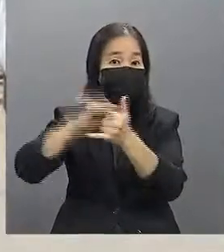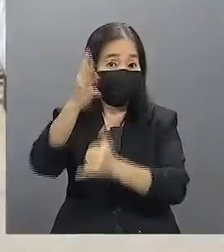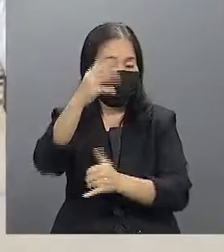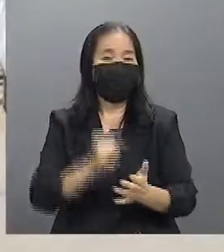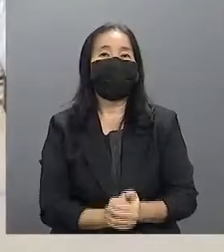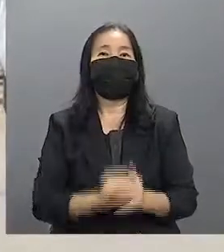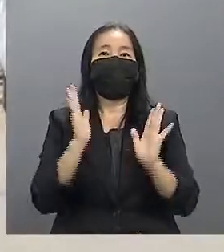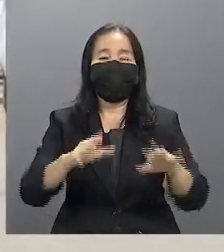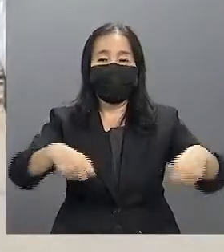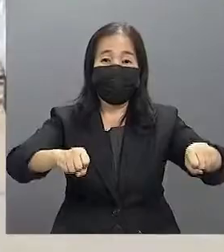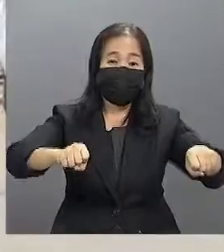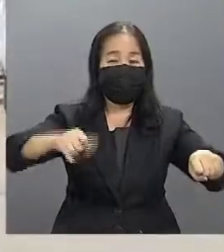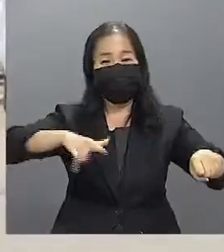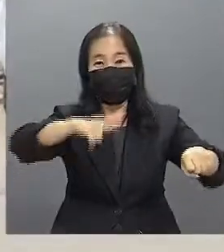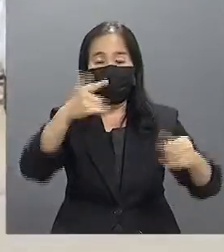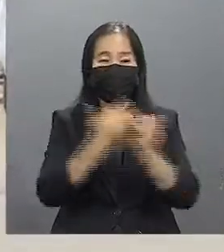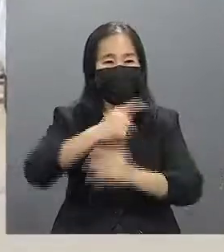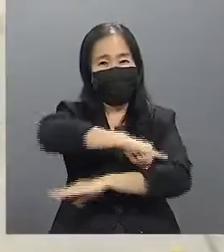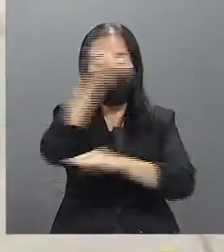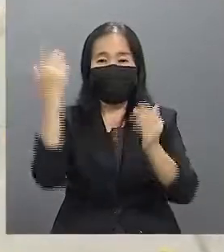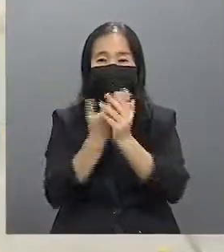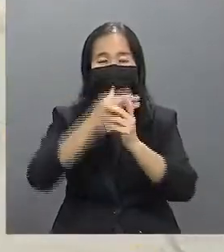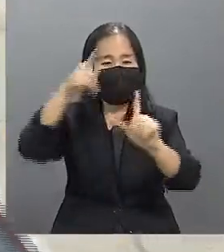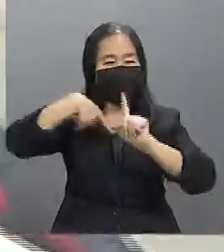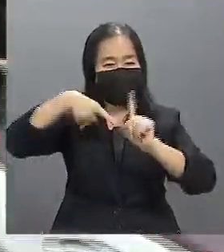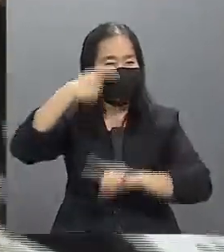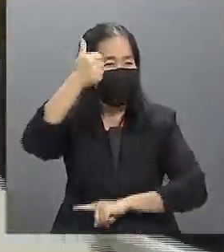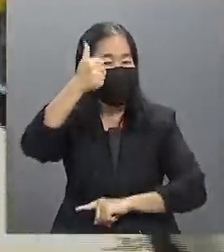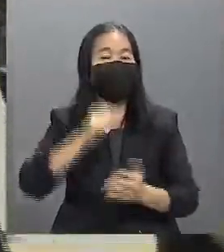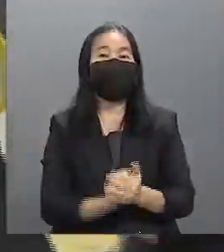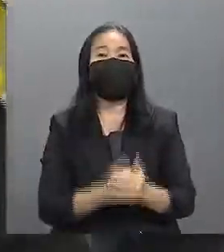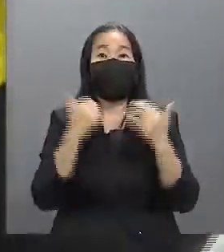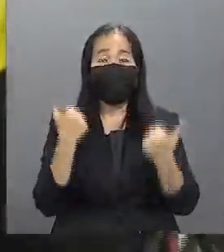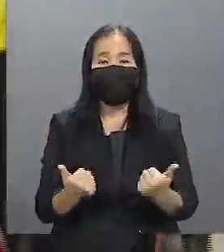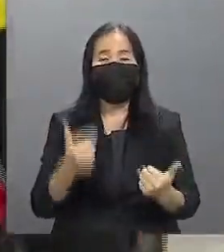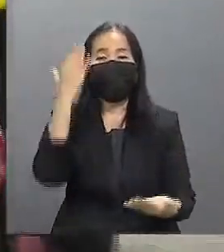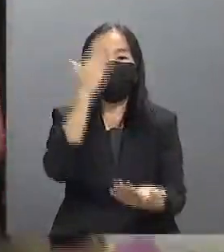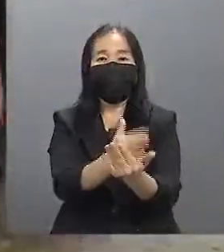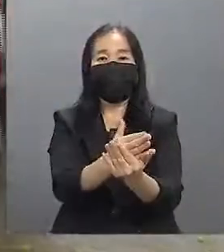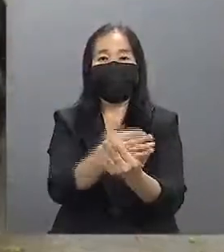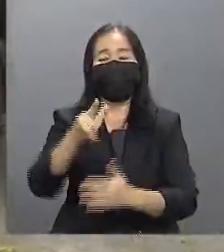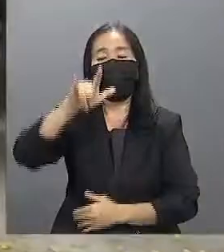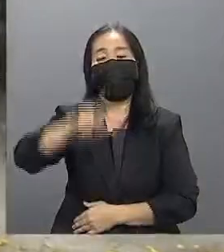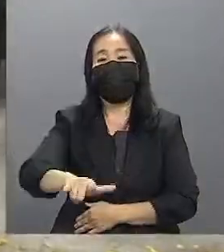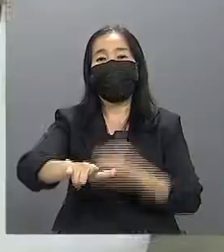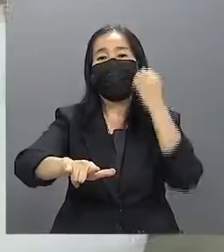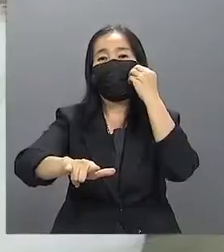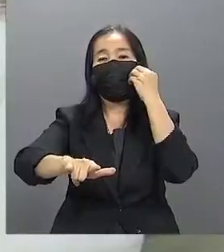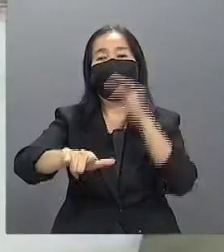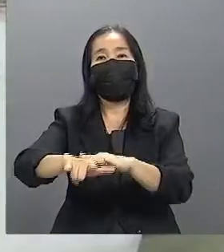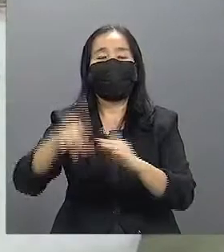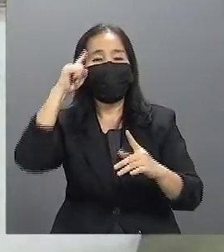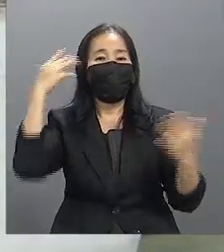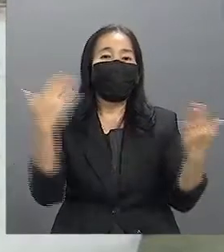มีรายได้เฉลี่ยวันละกว่า 1,000บาทแต่ขณะนี้ต้องหยุดรถทิ้งไว้ที่บ้านและหันไปประกอบอาชีพส่งอาหาร